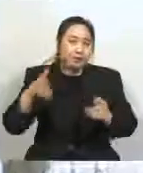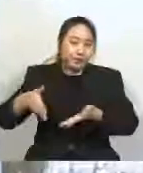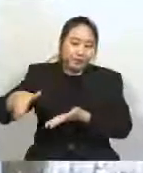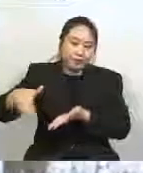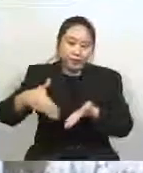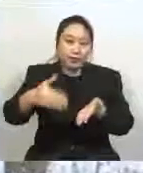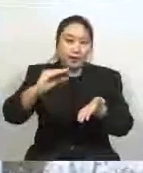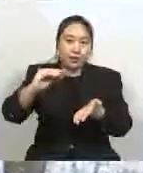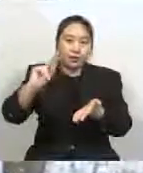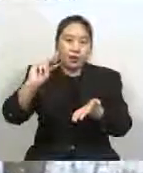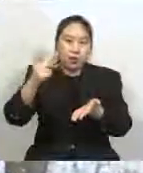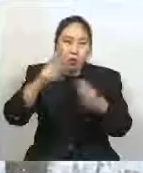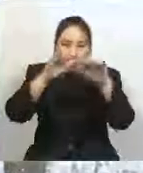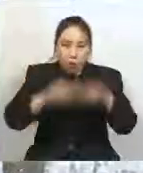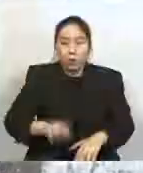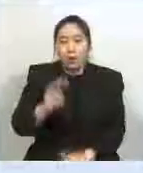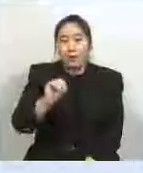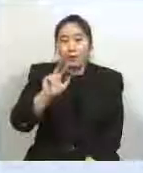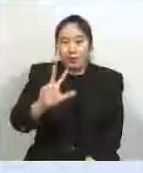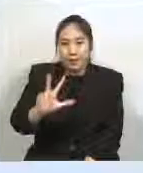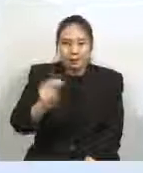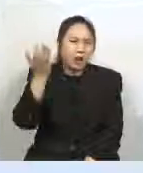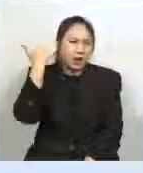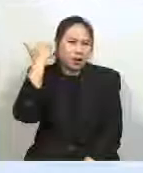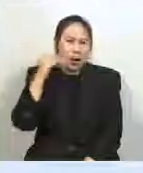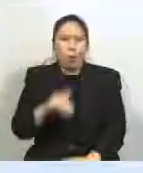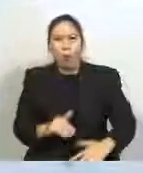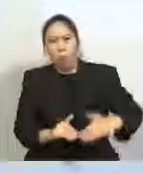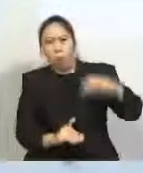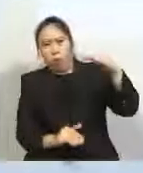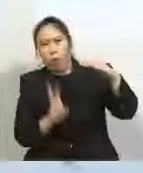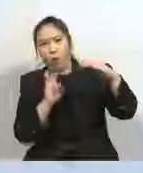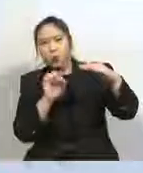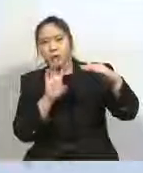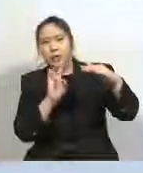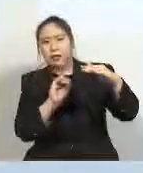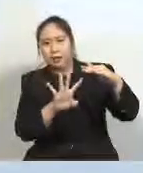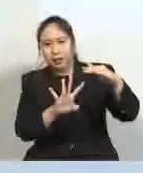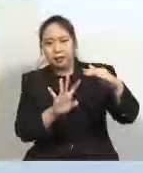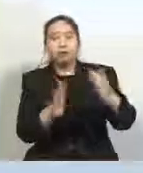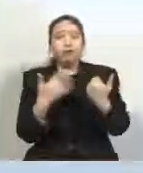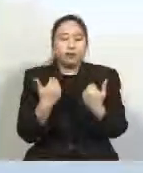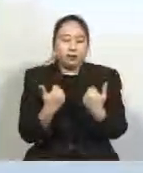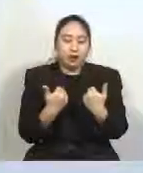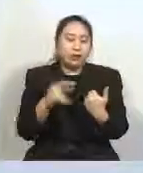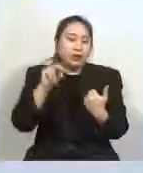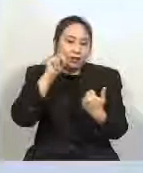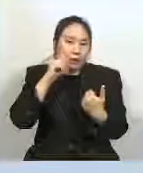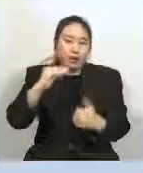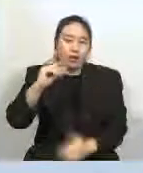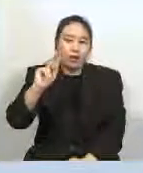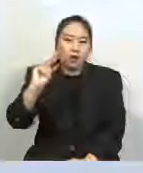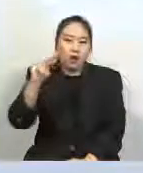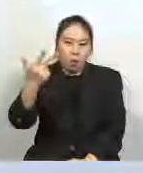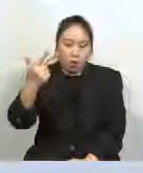งลดลง43เซนติเมตรจากระดับสูงสุด6เมตร74เซนติเมตรค่ะทำให้ระดับน้ำในแม่น้ำโขง